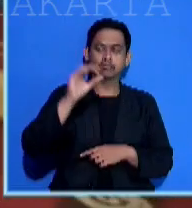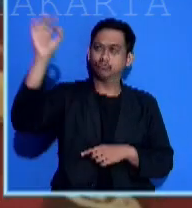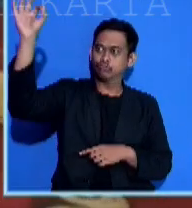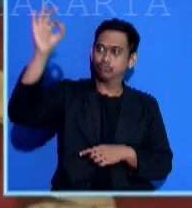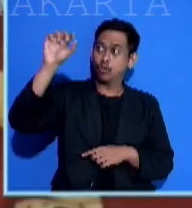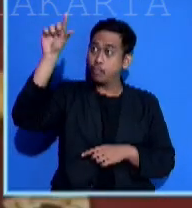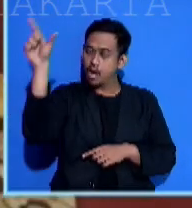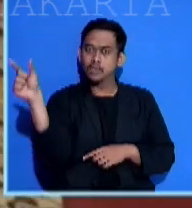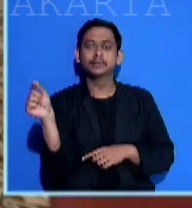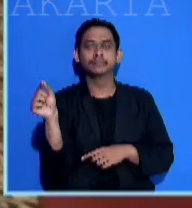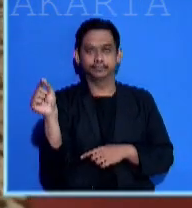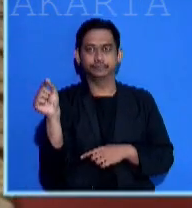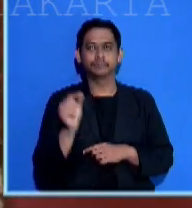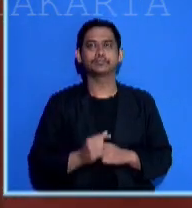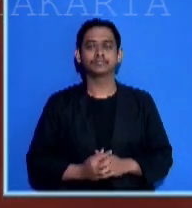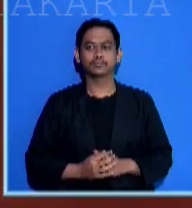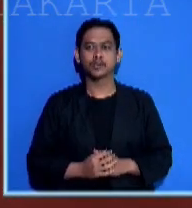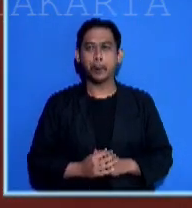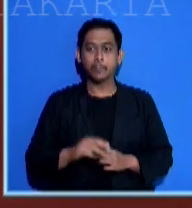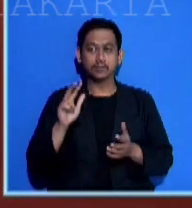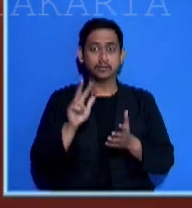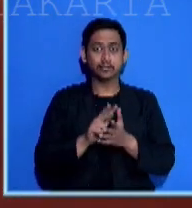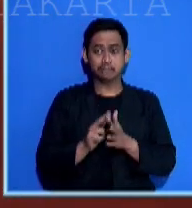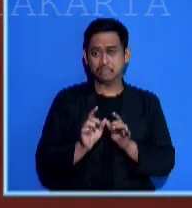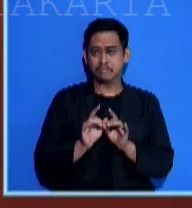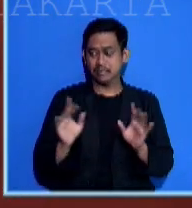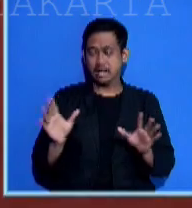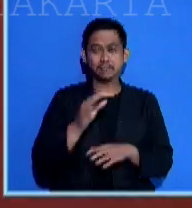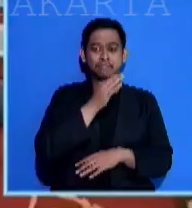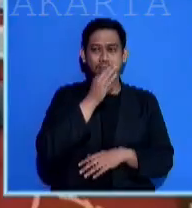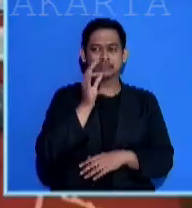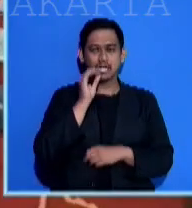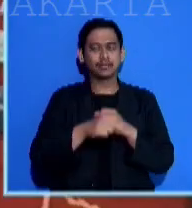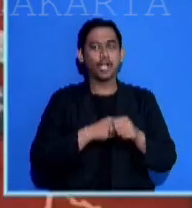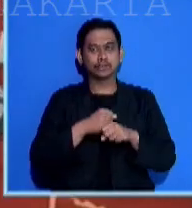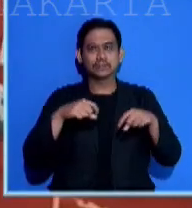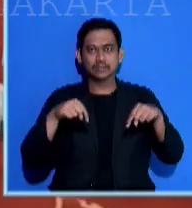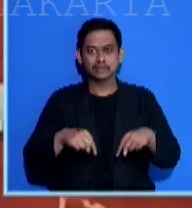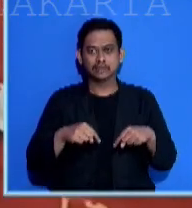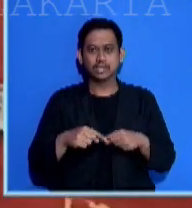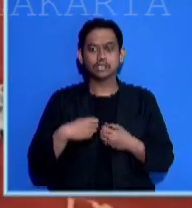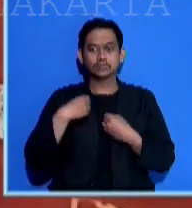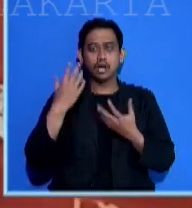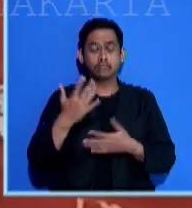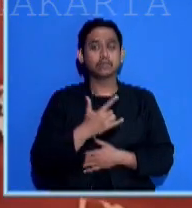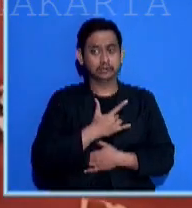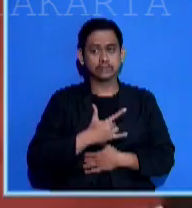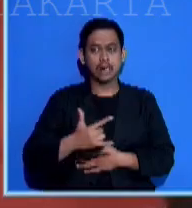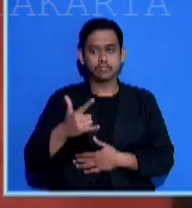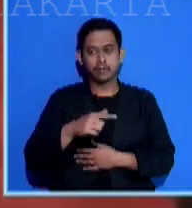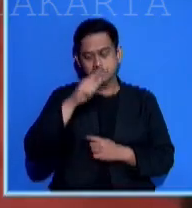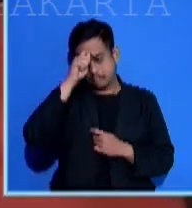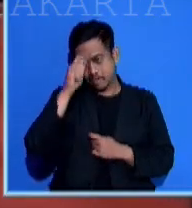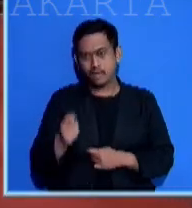Menanggapi kembali terjadi perbedaan penetapan awal bulan suci Ramadan pada tahun ini, kaum muslimin diharapkan tetap dapat saling menghargai